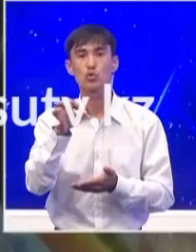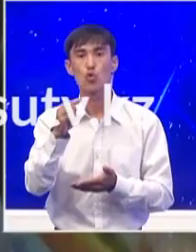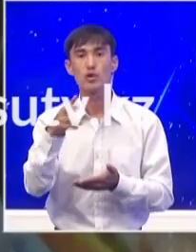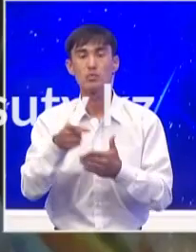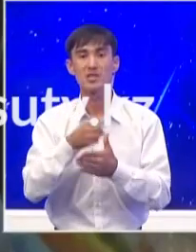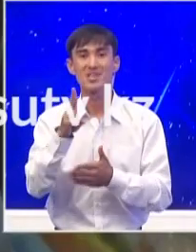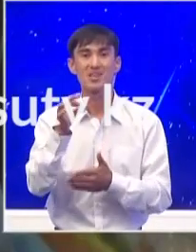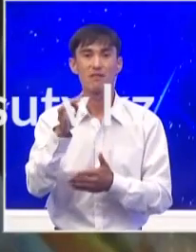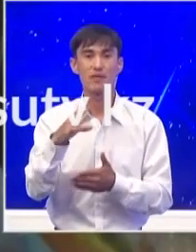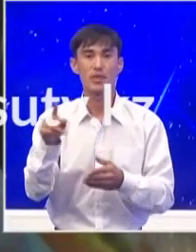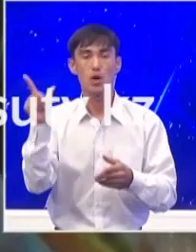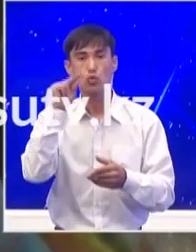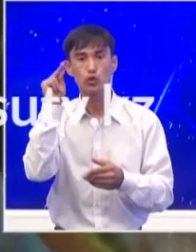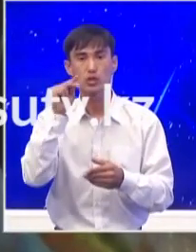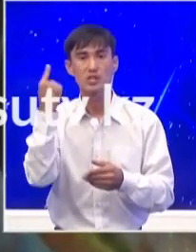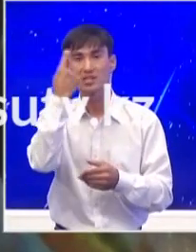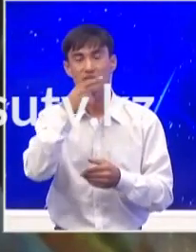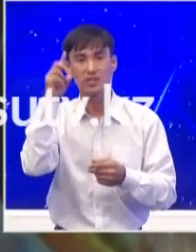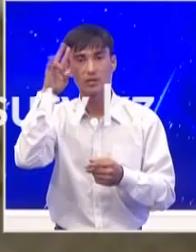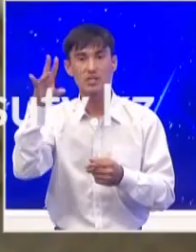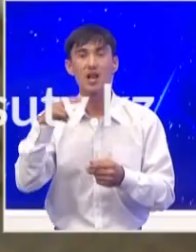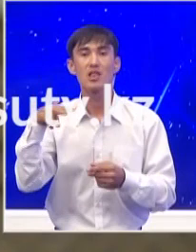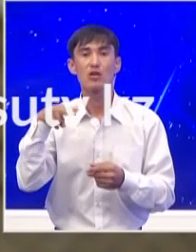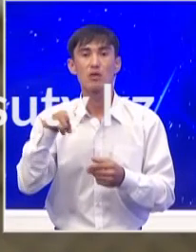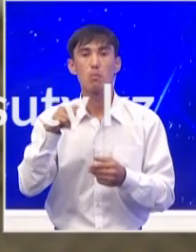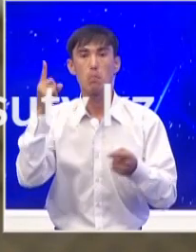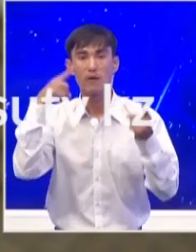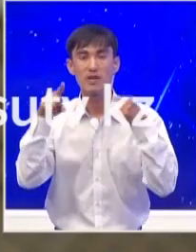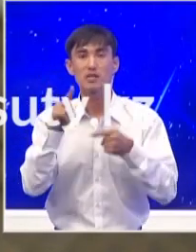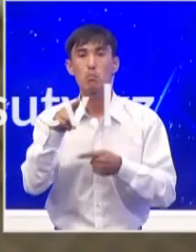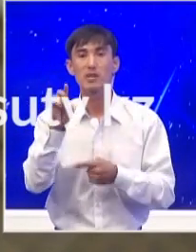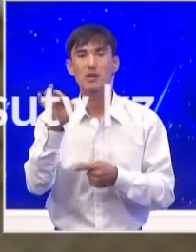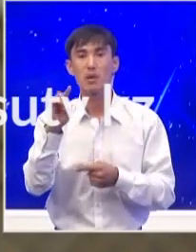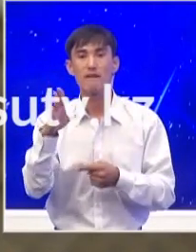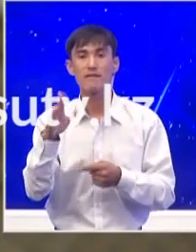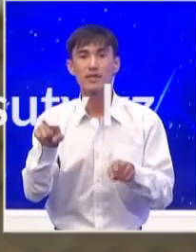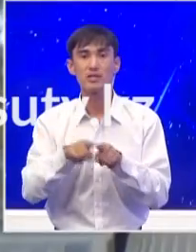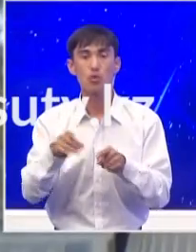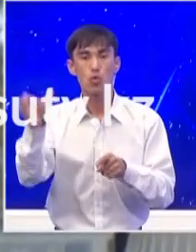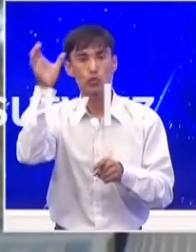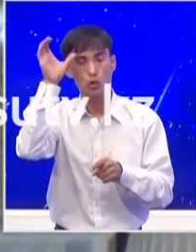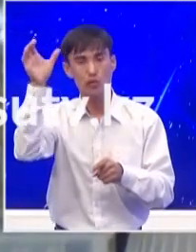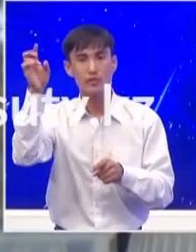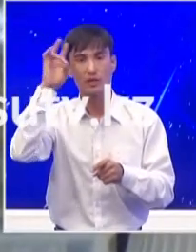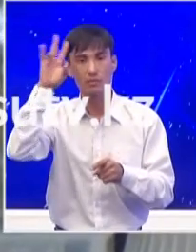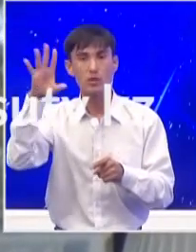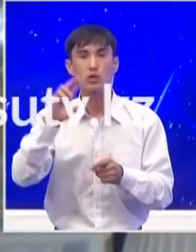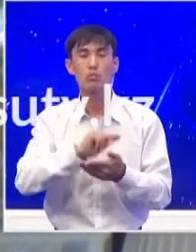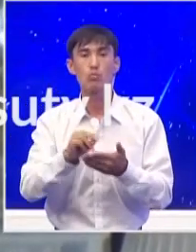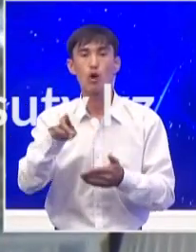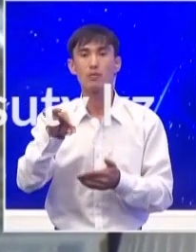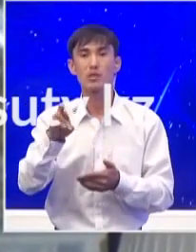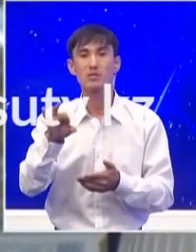где училась на ряду с такими известными личностями как литературовед профессор муслим базарбаев известный ученый писатель и журналист мукан мамажанов